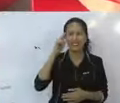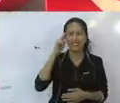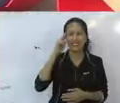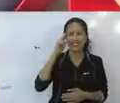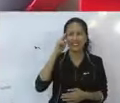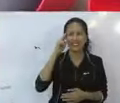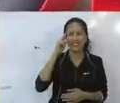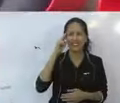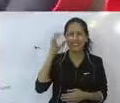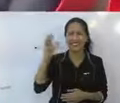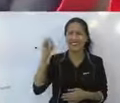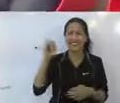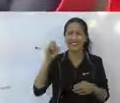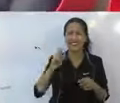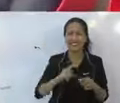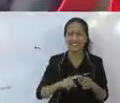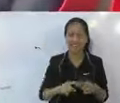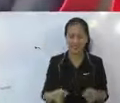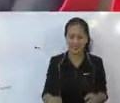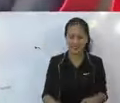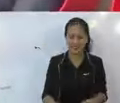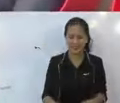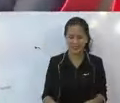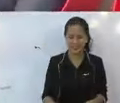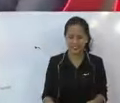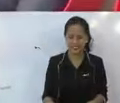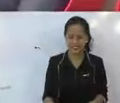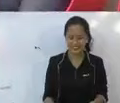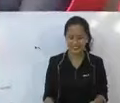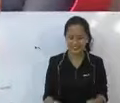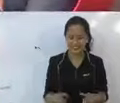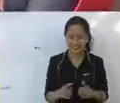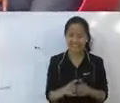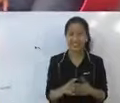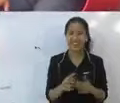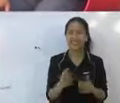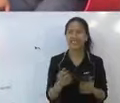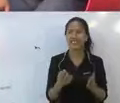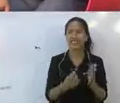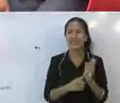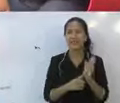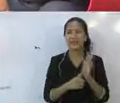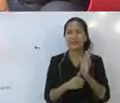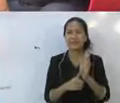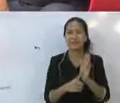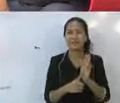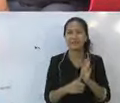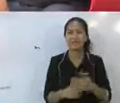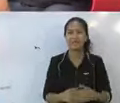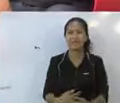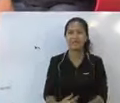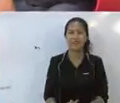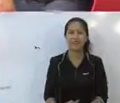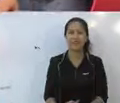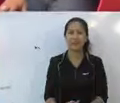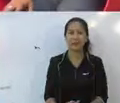oh. Ayan. Okay lang mawala yun pala, ako. Yun pala, pwede pala yun. Kailangan yung ano, TV. Yan, ano oo. Tawag